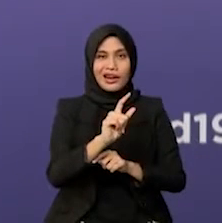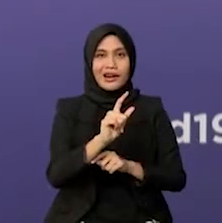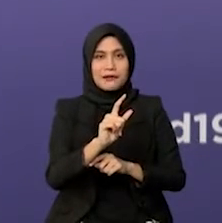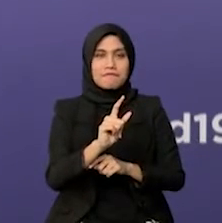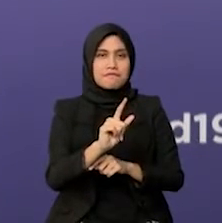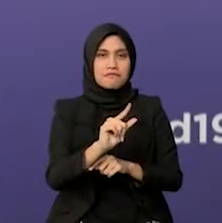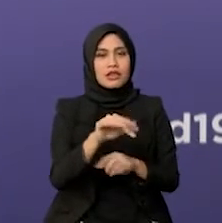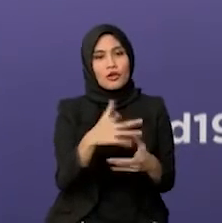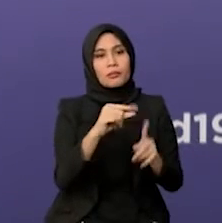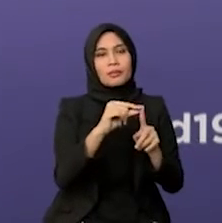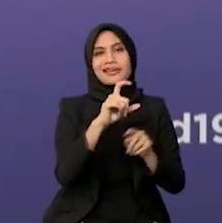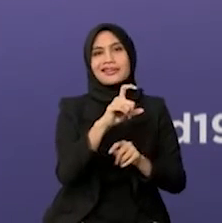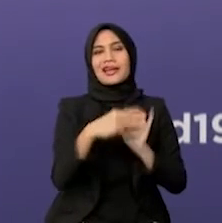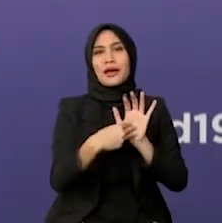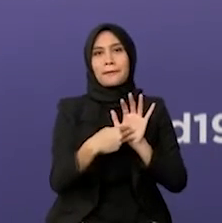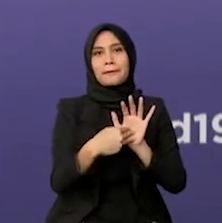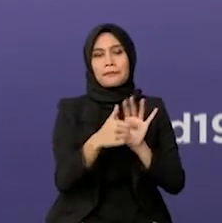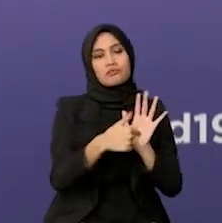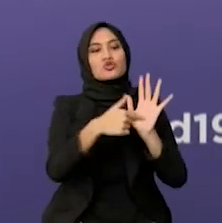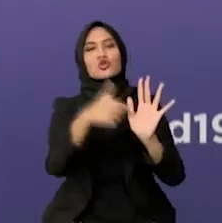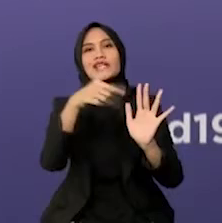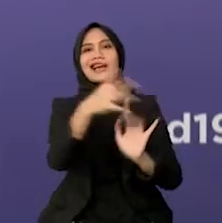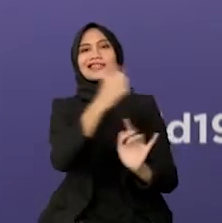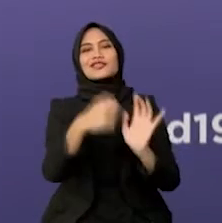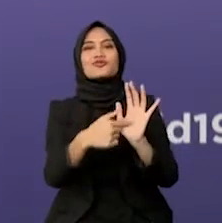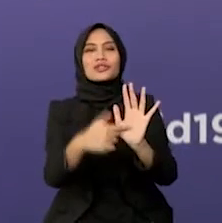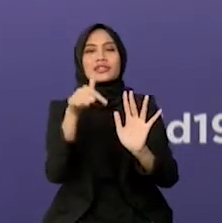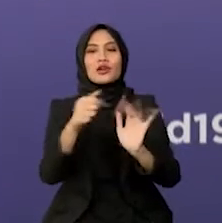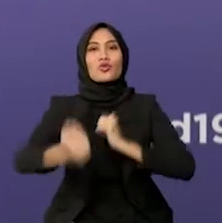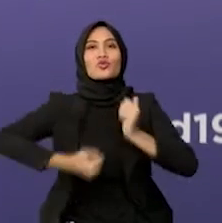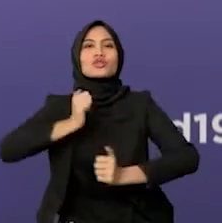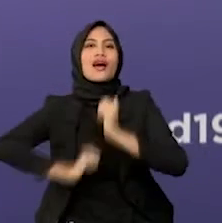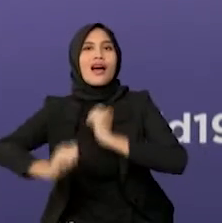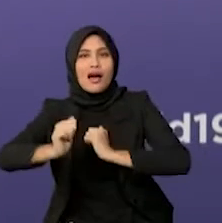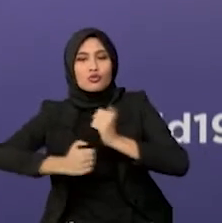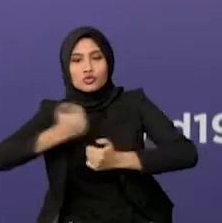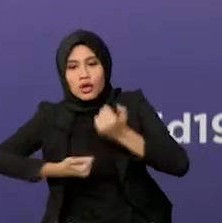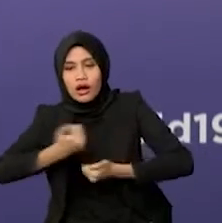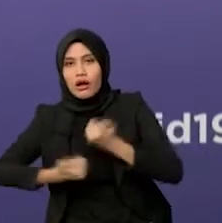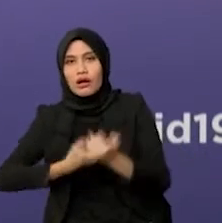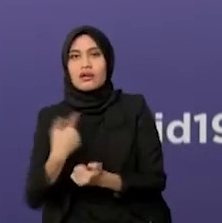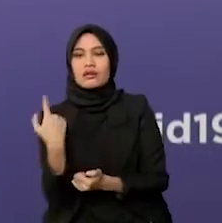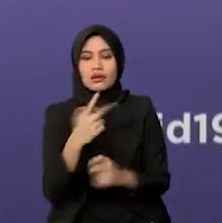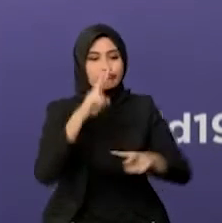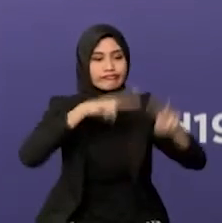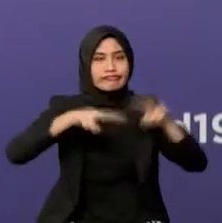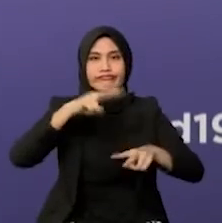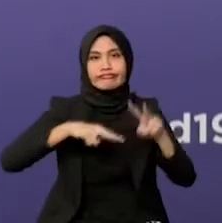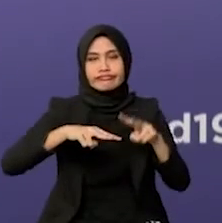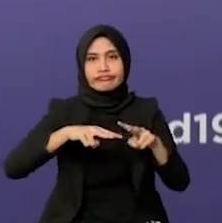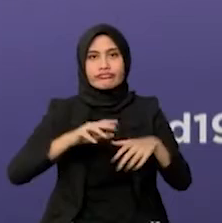atau menggunakan PCM ini adalah gambaran dari upaya masif kita untuk melakukan pemeriksaan